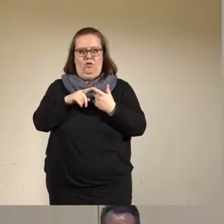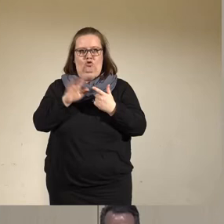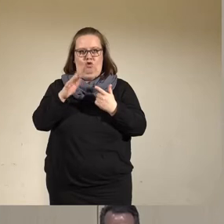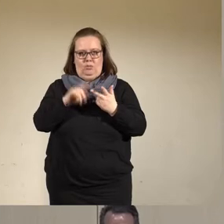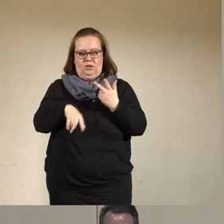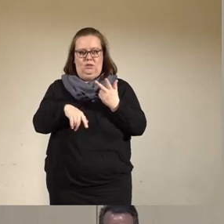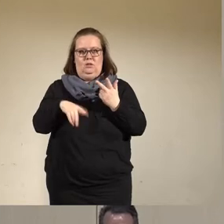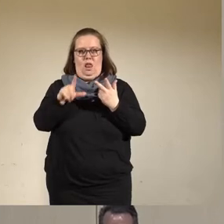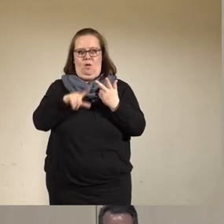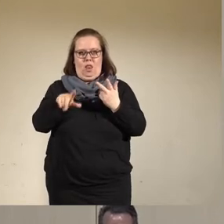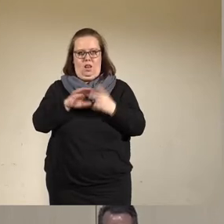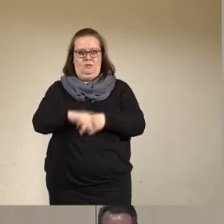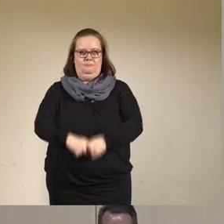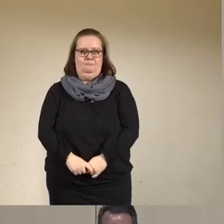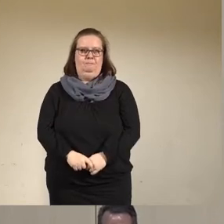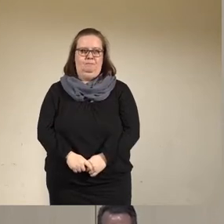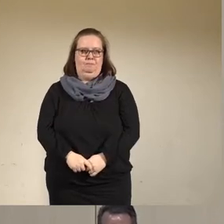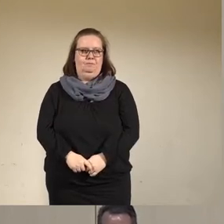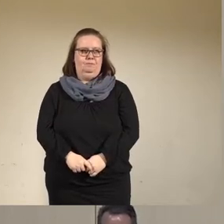Schöps, Herr Lomme.